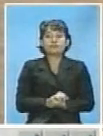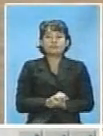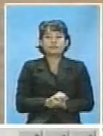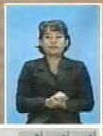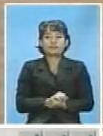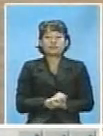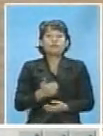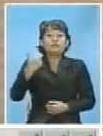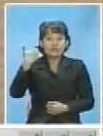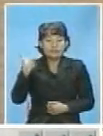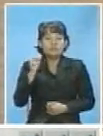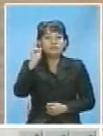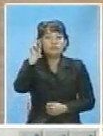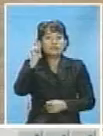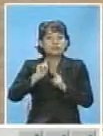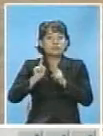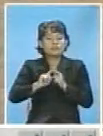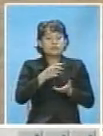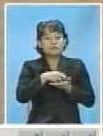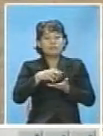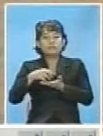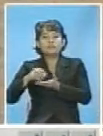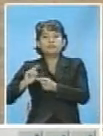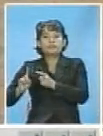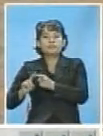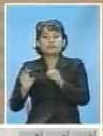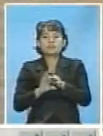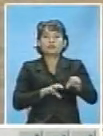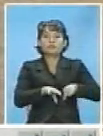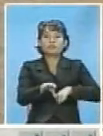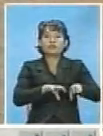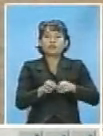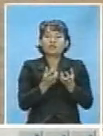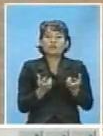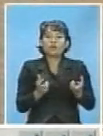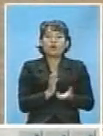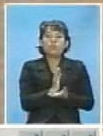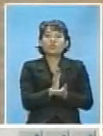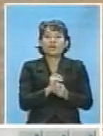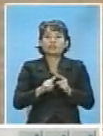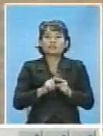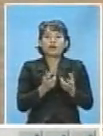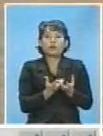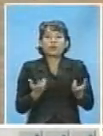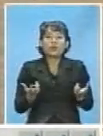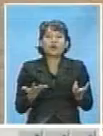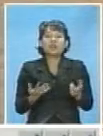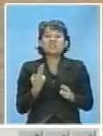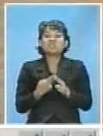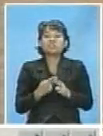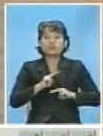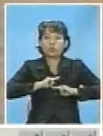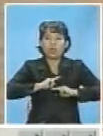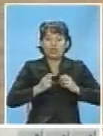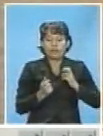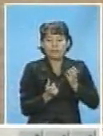รายงานผ่านสื่อไม่ว่าจะเป็นเรื่องของการบริหารจัดการสิ่งของบริจาคที่มีการติดชื่อตนเองและพรรคพว